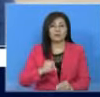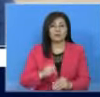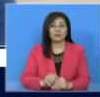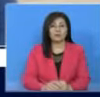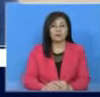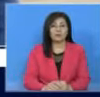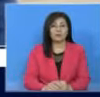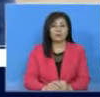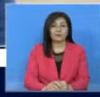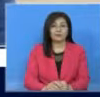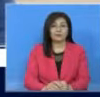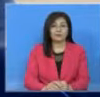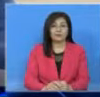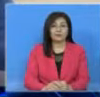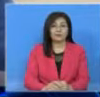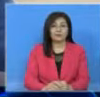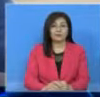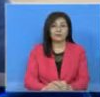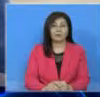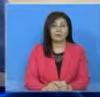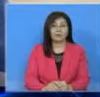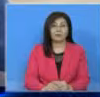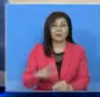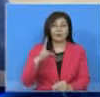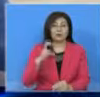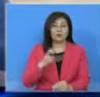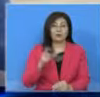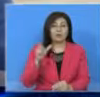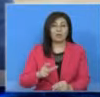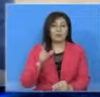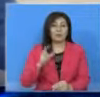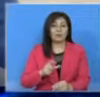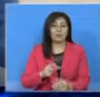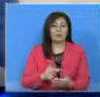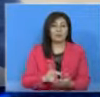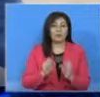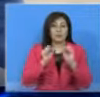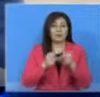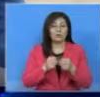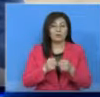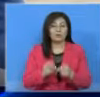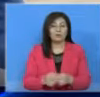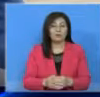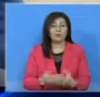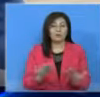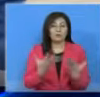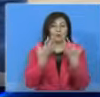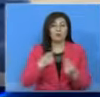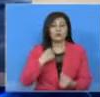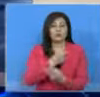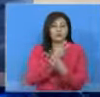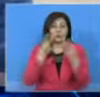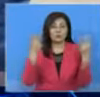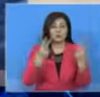теңге. Сыйымдылығы 200 адамға есептелген. Бүгінгі күні өздеріңіз көріп тұрсыздар, жұмыс енді